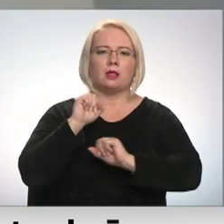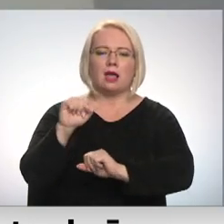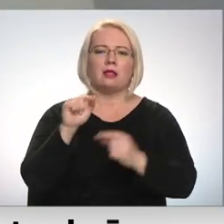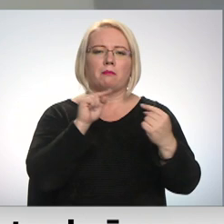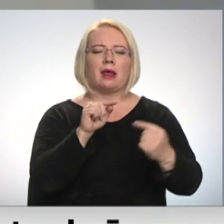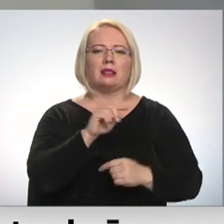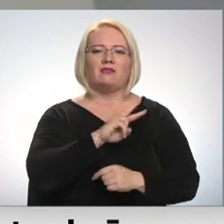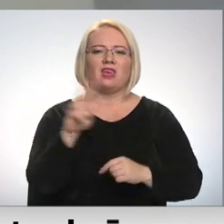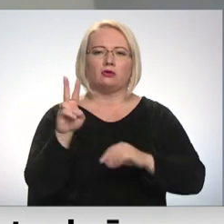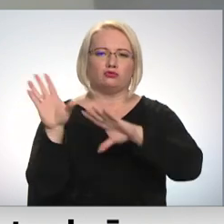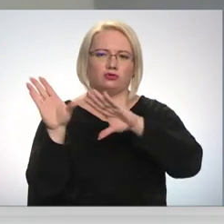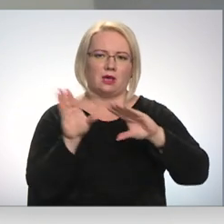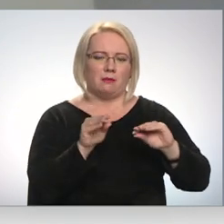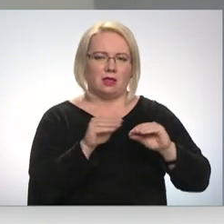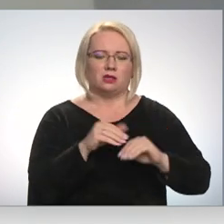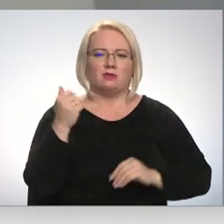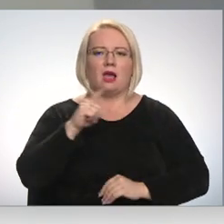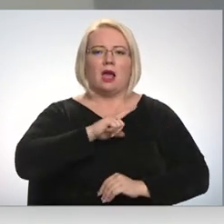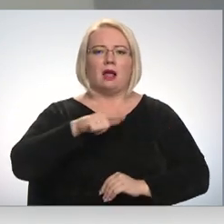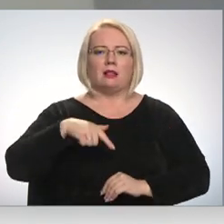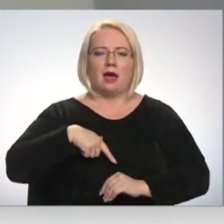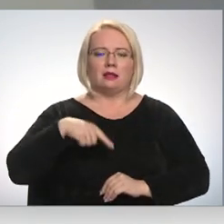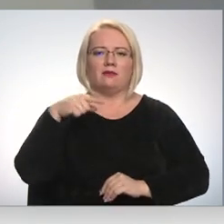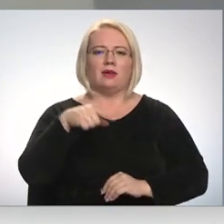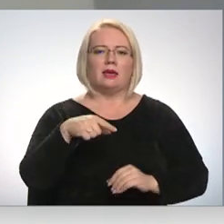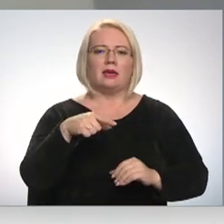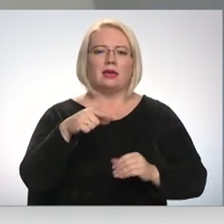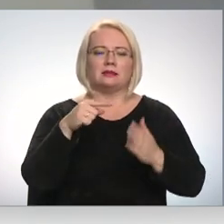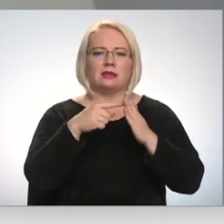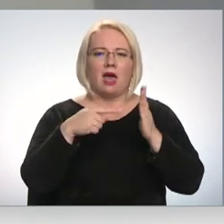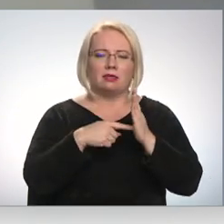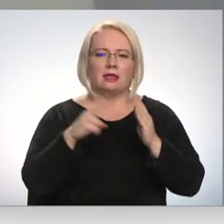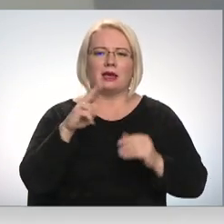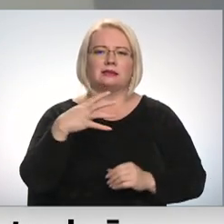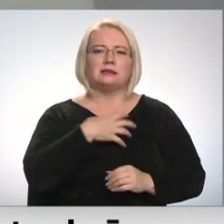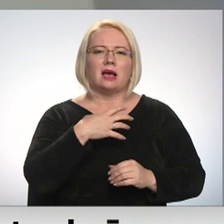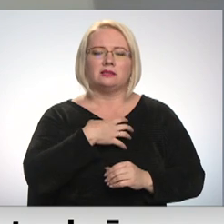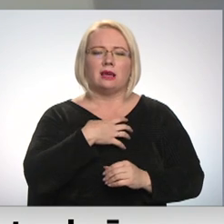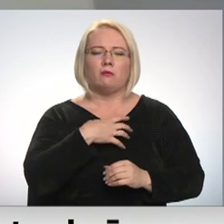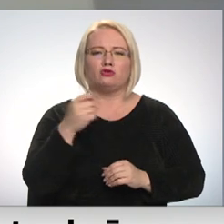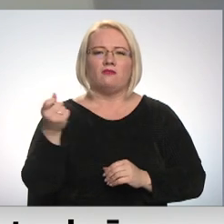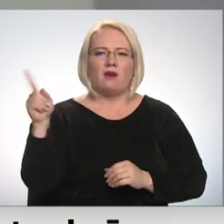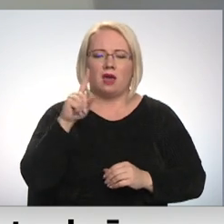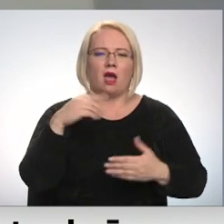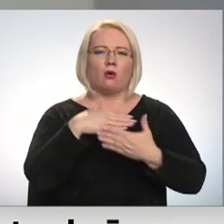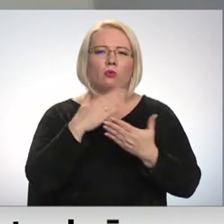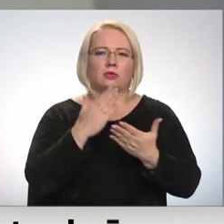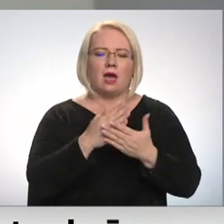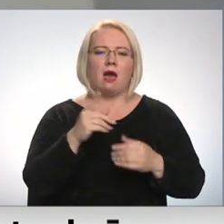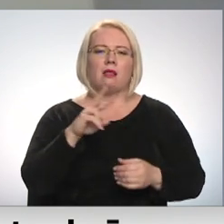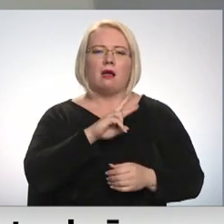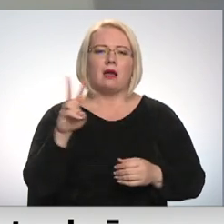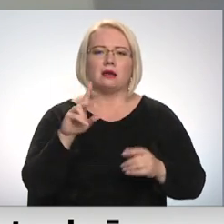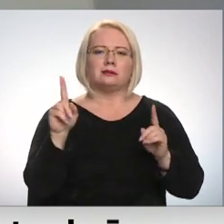Mēs analizējam Latvijas datus, tad tie, kas ir saslimuši vairāk, un arī daļa no viņiem, kas ir